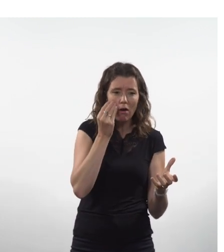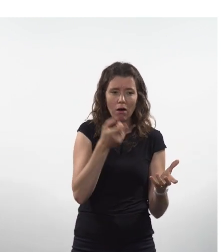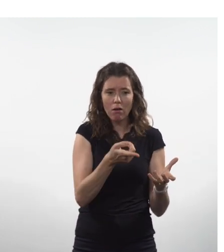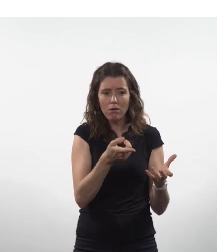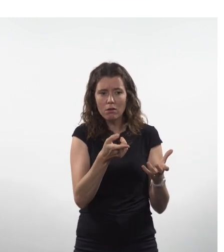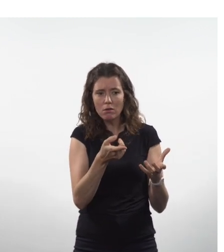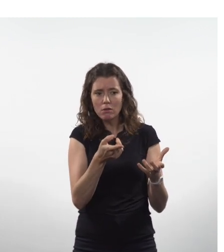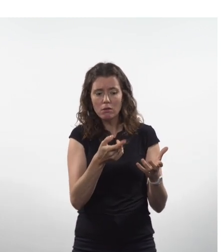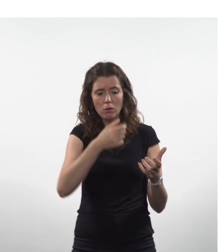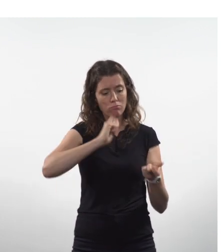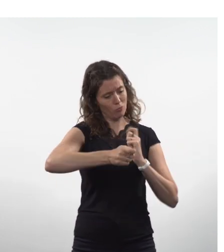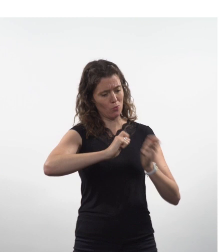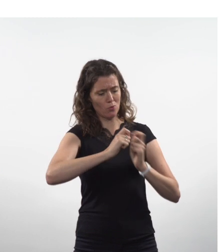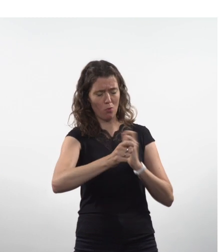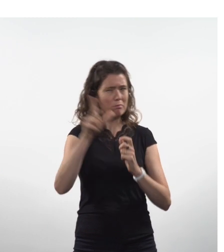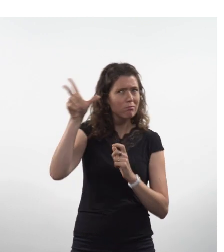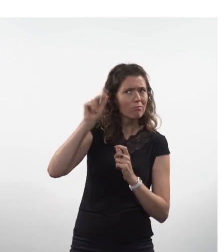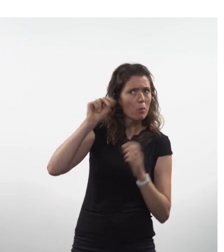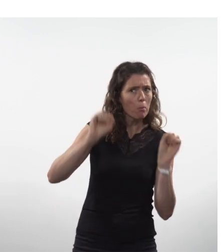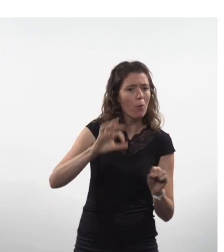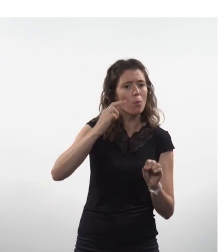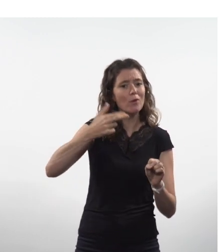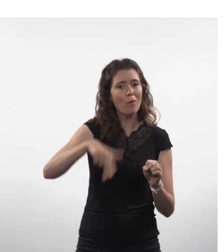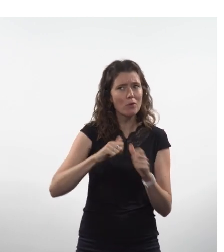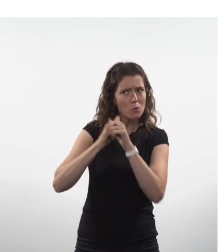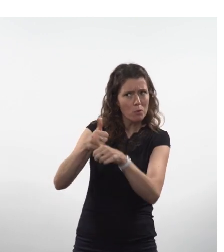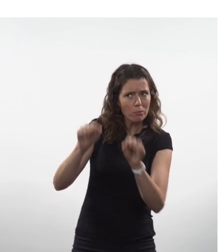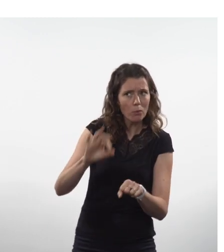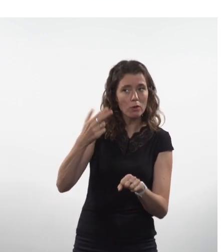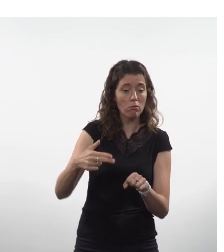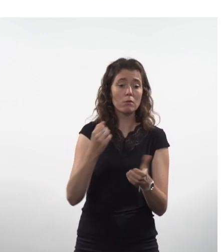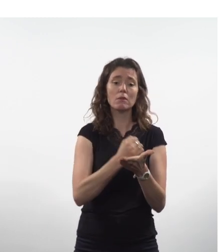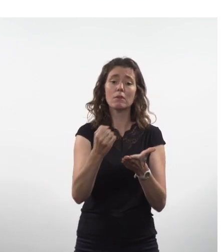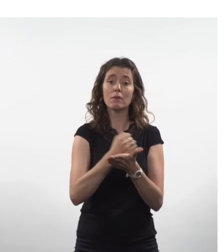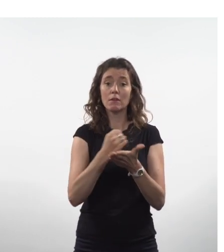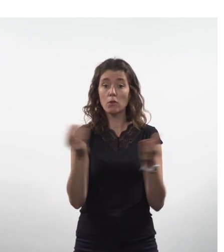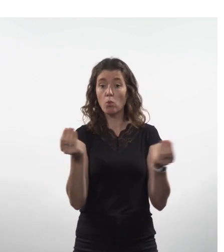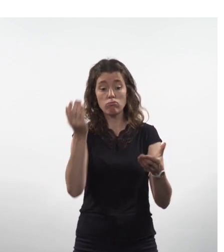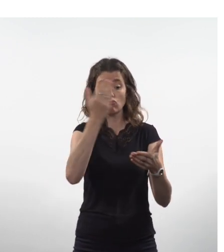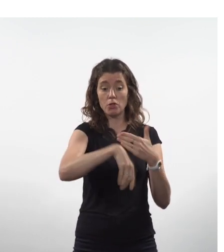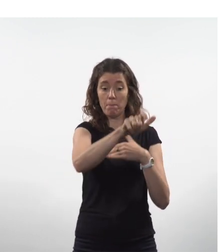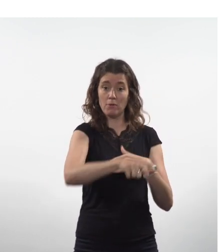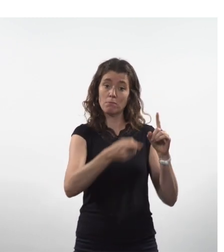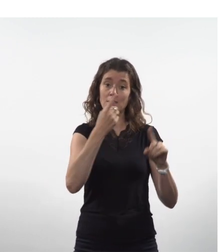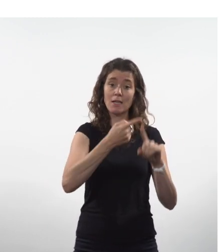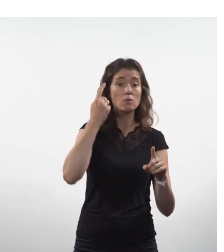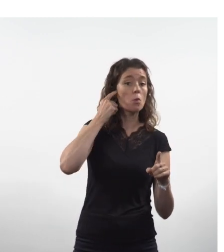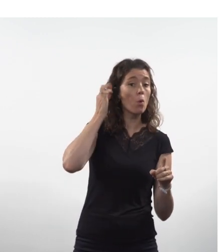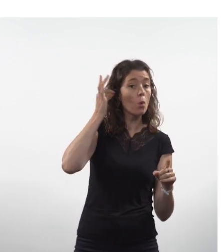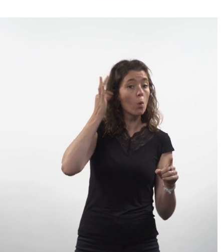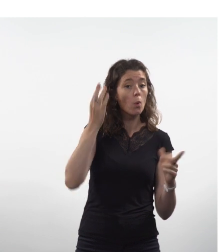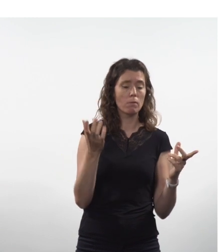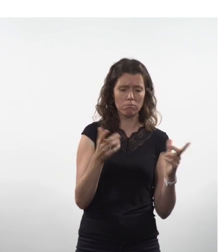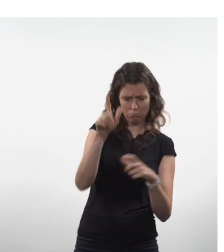une conversation ou pas. Donc là, ce test se fait chez un spécialiste de l'audition pour évaluer